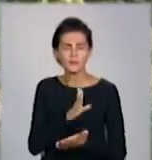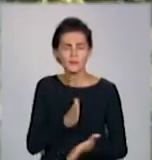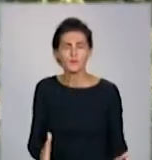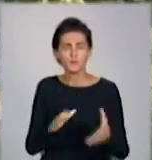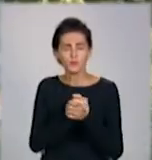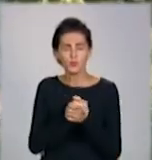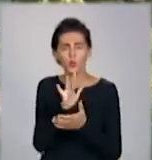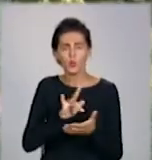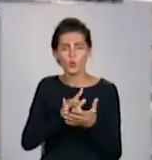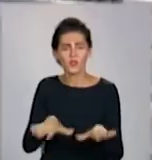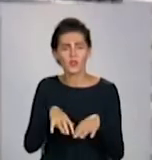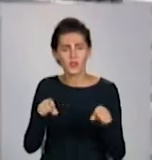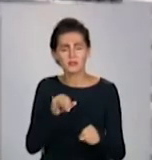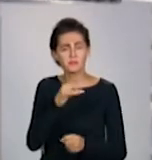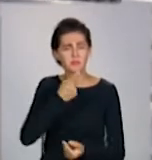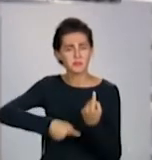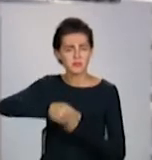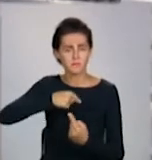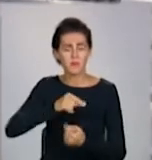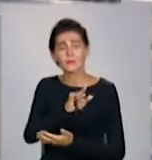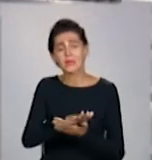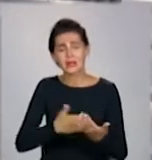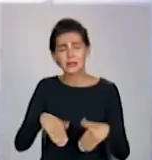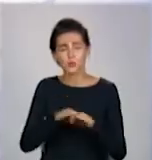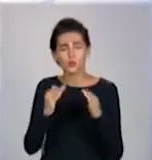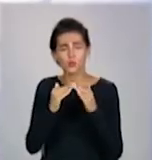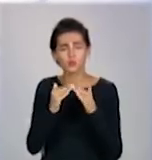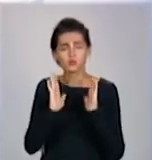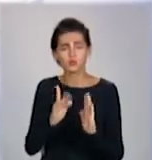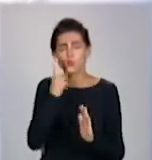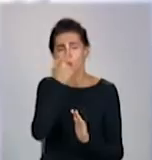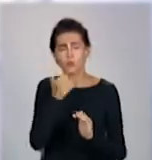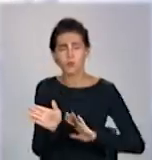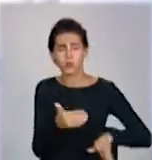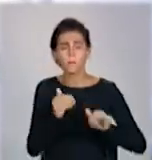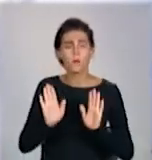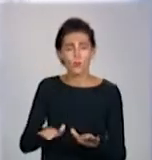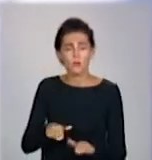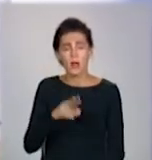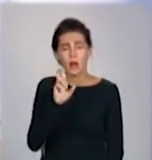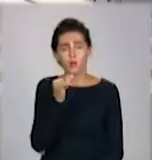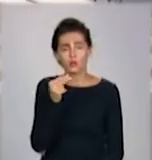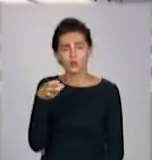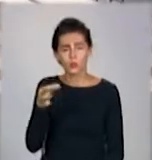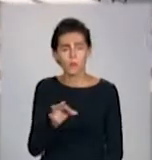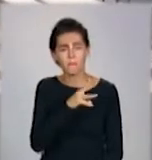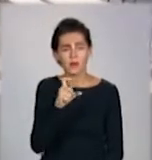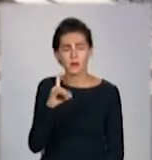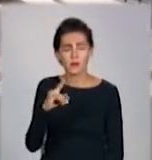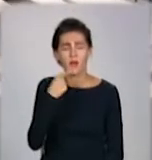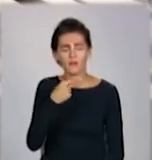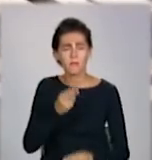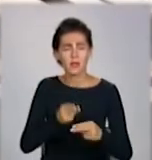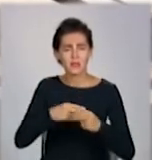співпрацювати міська влада і бізнес. У подальшому такі будинки зводитимуть десь за рік. За словами міського голови Маріуполя Вадима Бойченка,